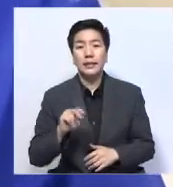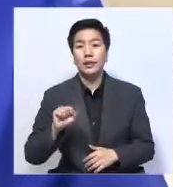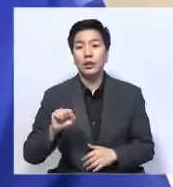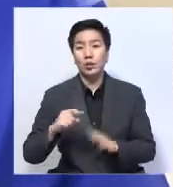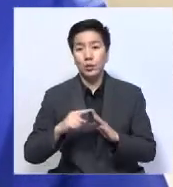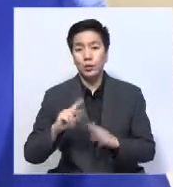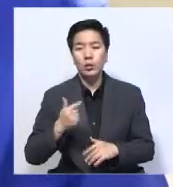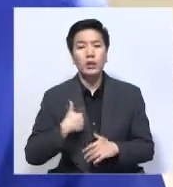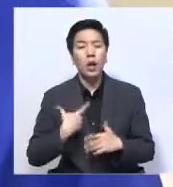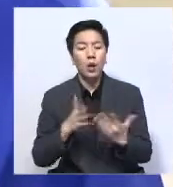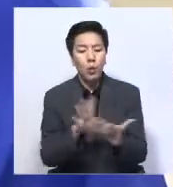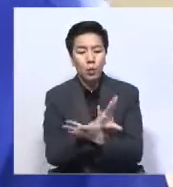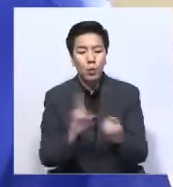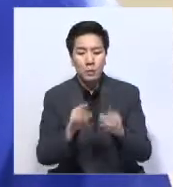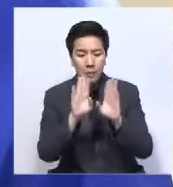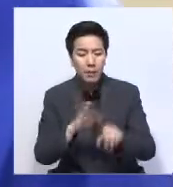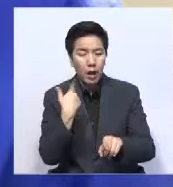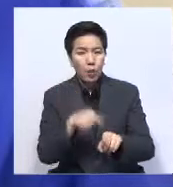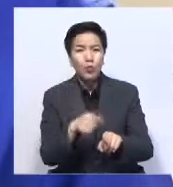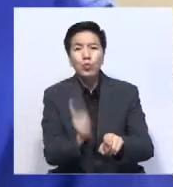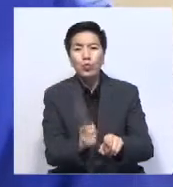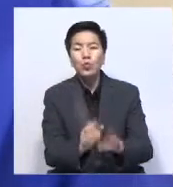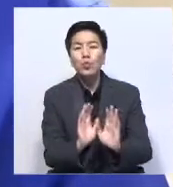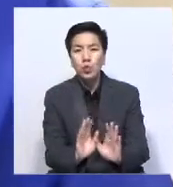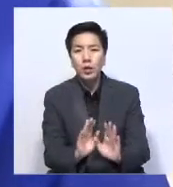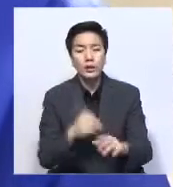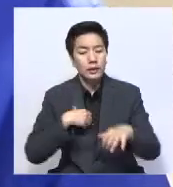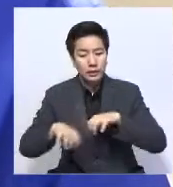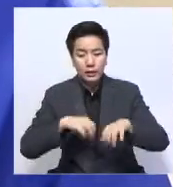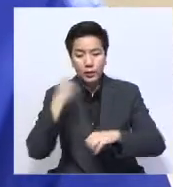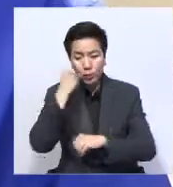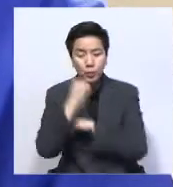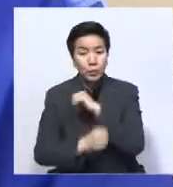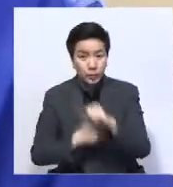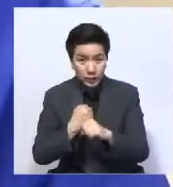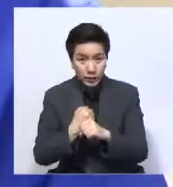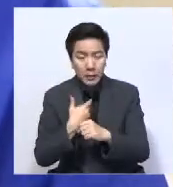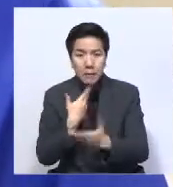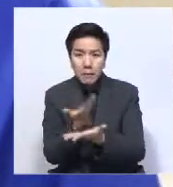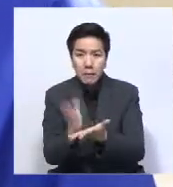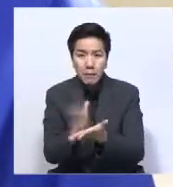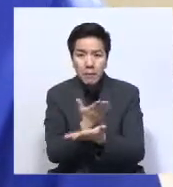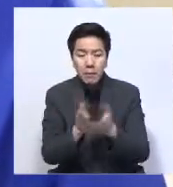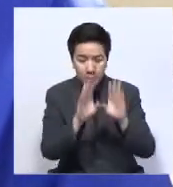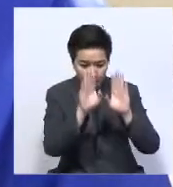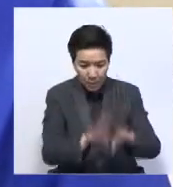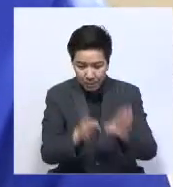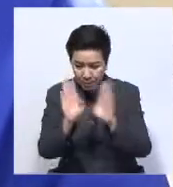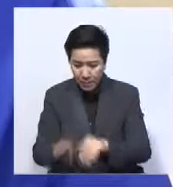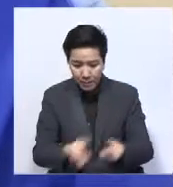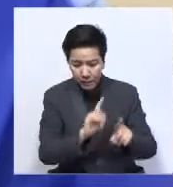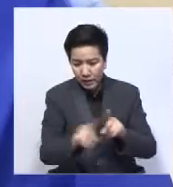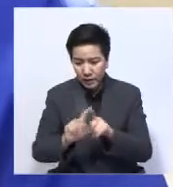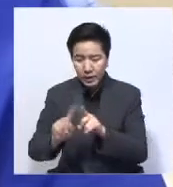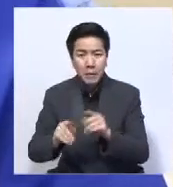ยากจะรักษาขนบธรรมเนียมประเพณีเอาไว้ก็พยายามจัดทุกปีแล้วก็แบ่งเป็นประเภทหลายประเภทนะ